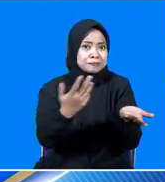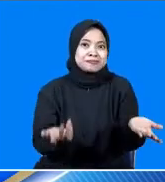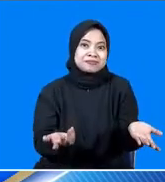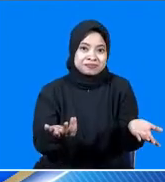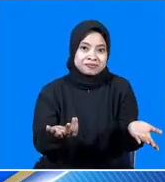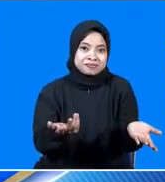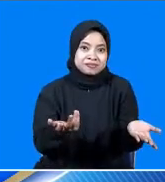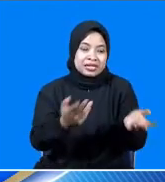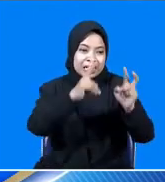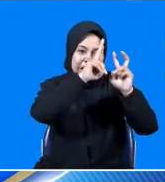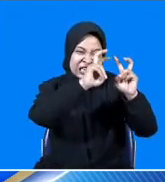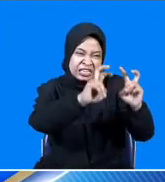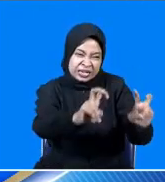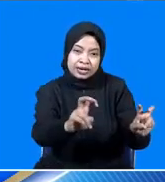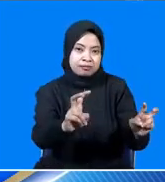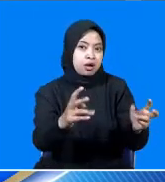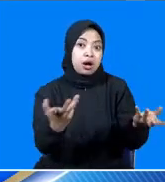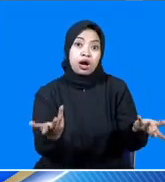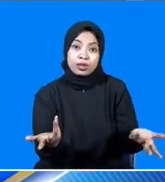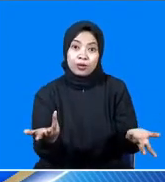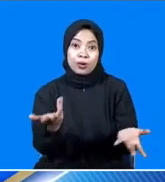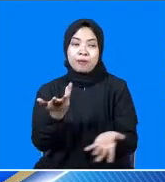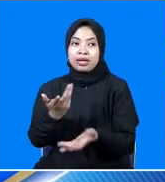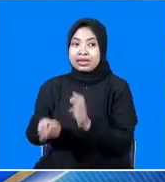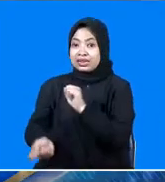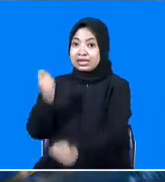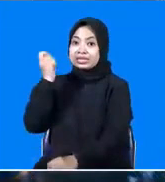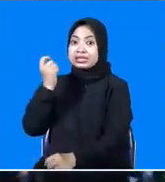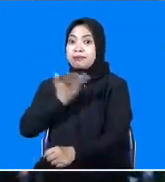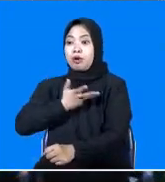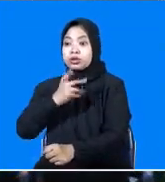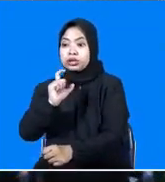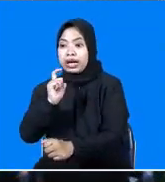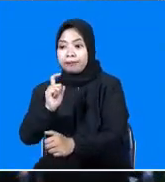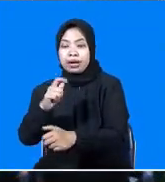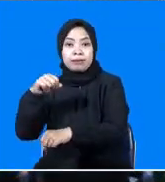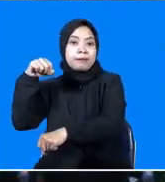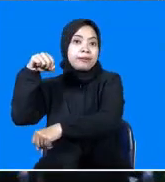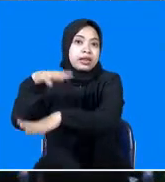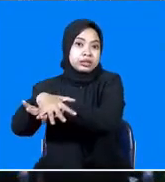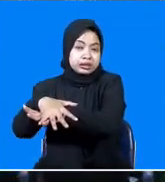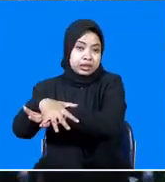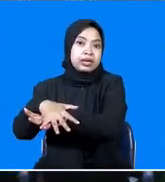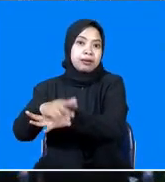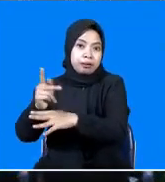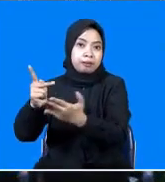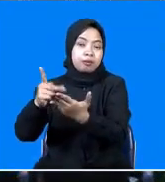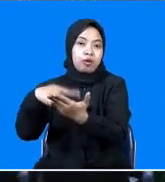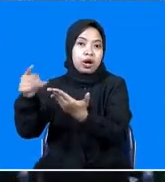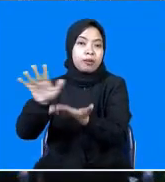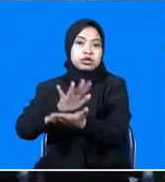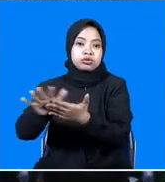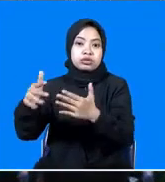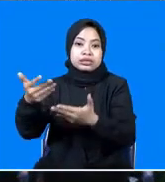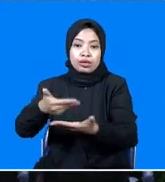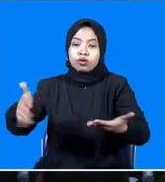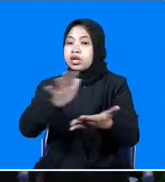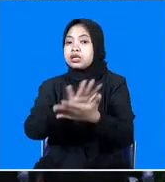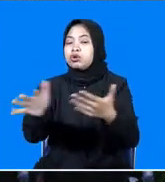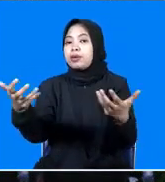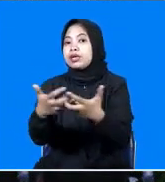Secara saintifik atau yang mau kita tes adalah kemampuan dia mengimplementasi Project di lapangan